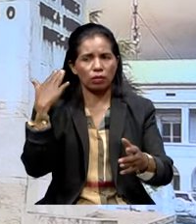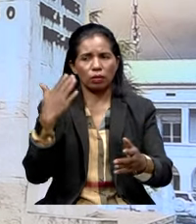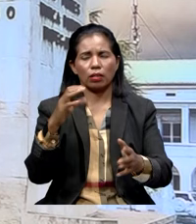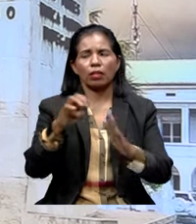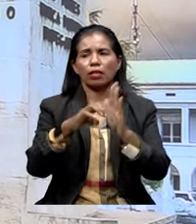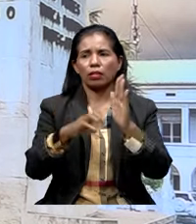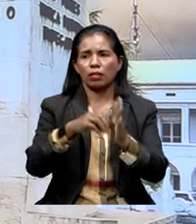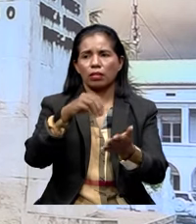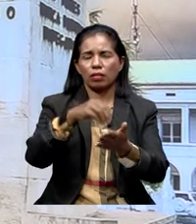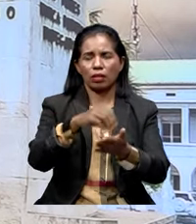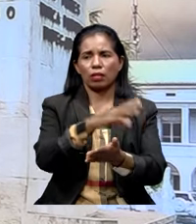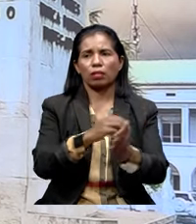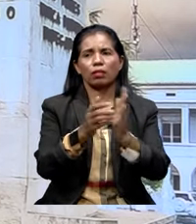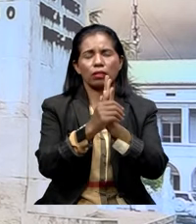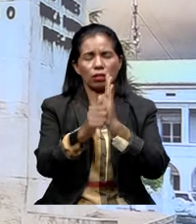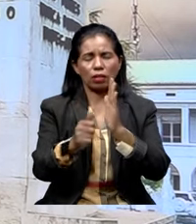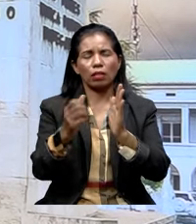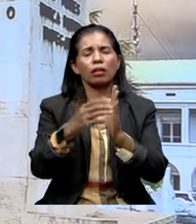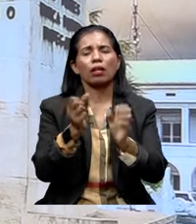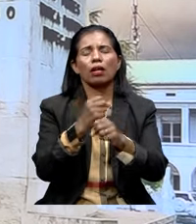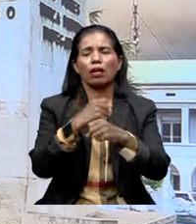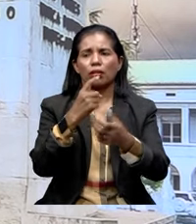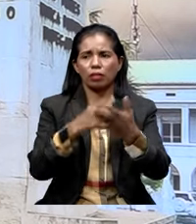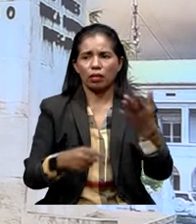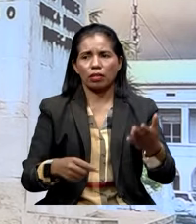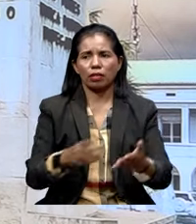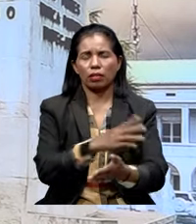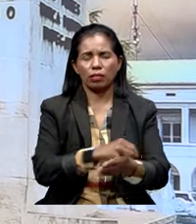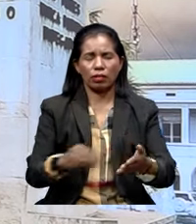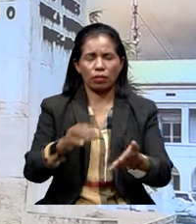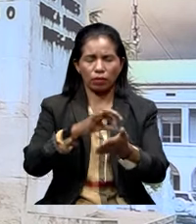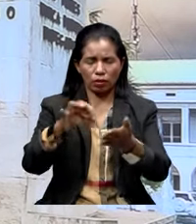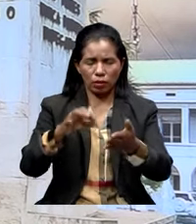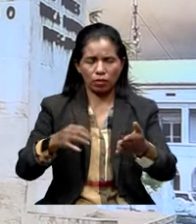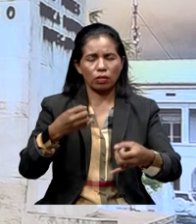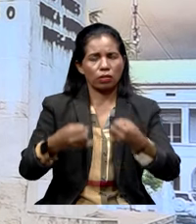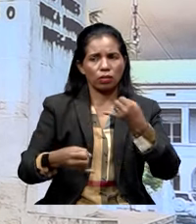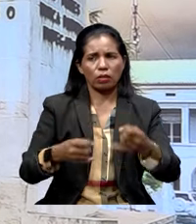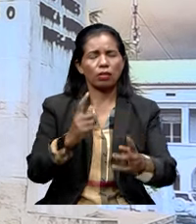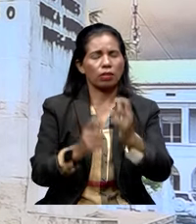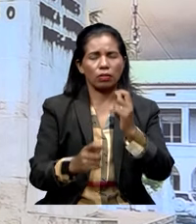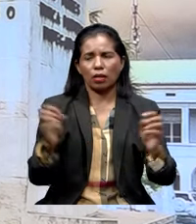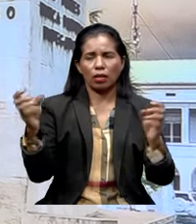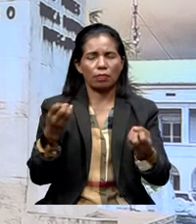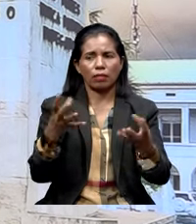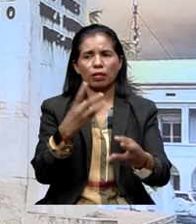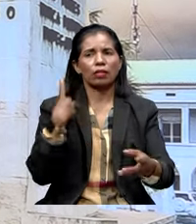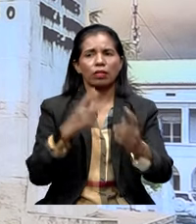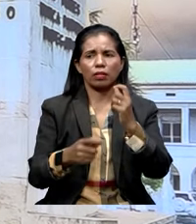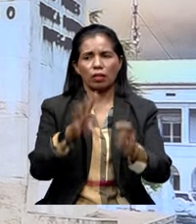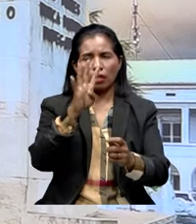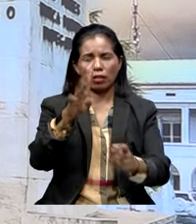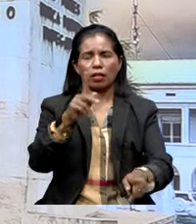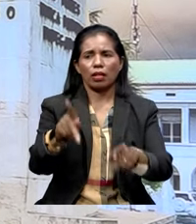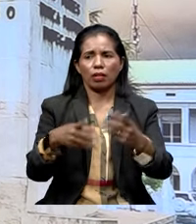study investigasi kapasitas yang false. Itu informasi juridik. Orang tribunal ni lah barak kita. Itu tribunal hati. Emak dia